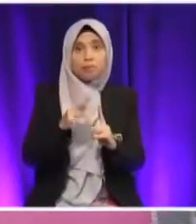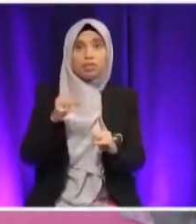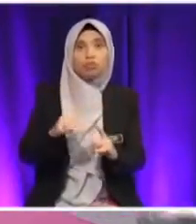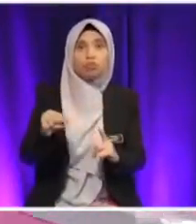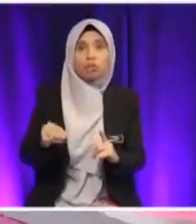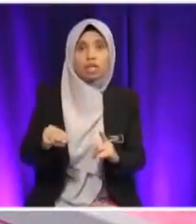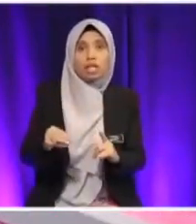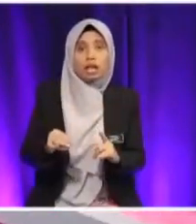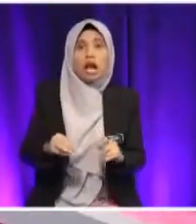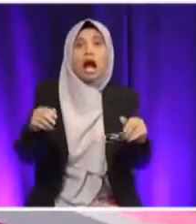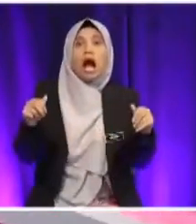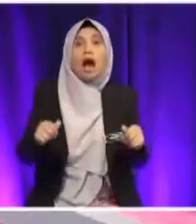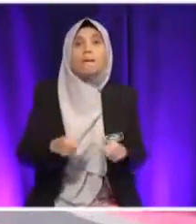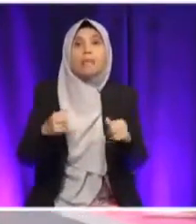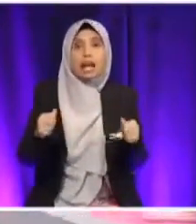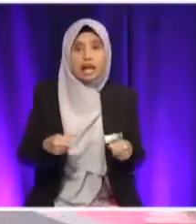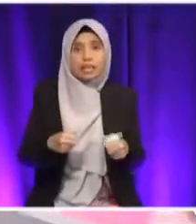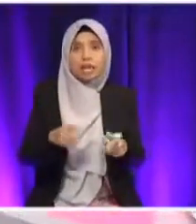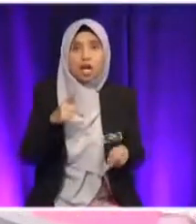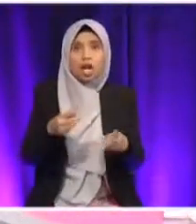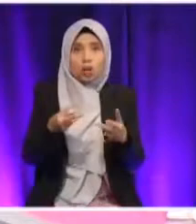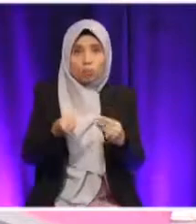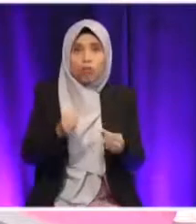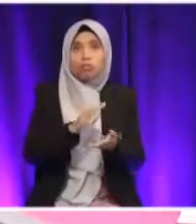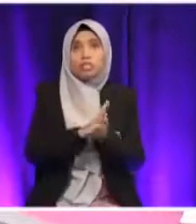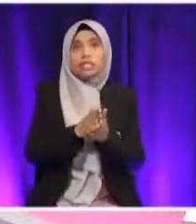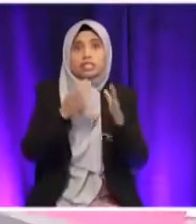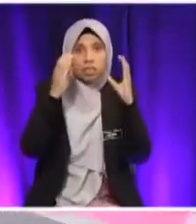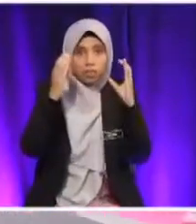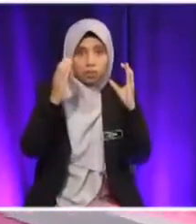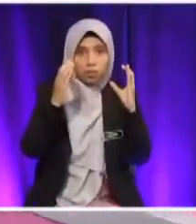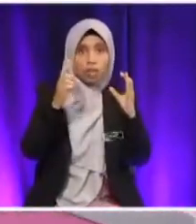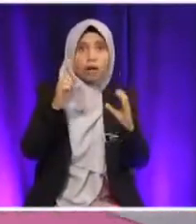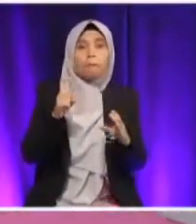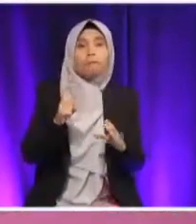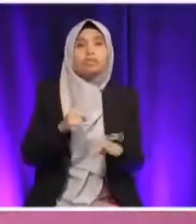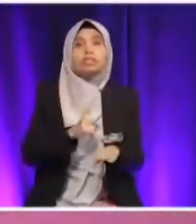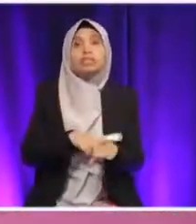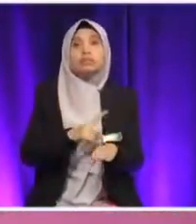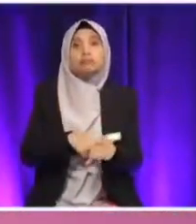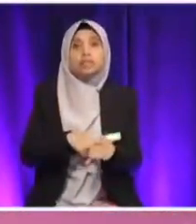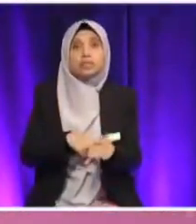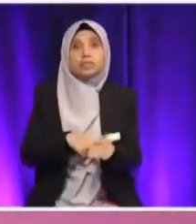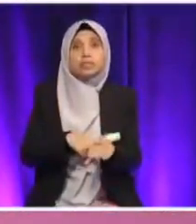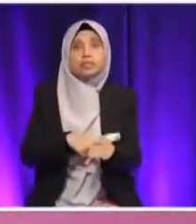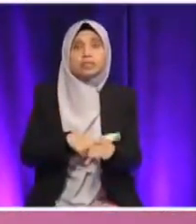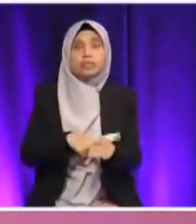berkaitan dengan aman Anjir kalau jinak Jadi cekgu petamu mesti masuk Kai